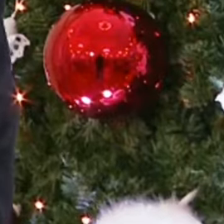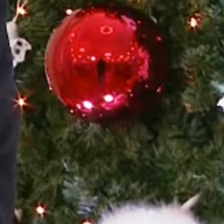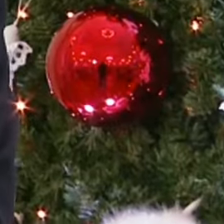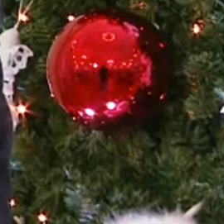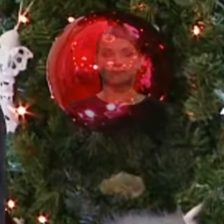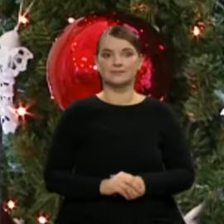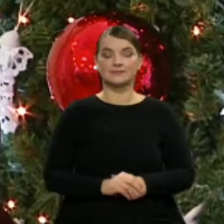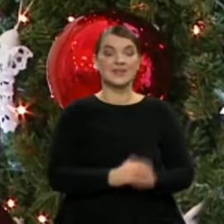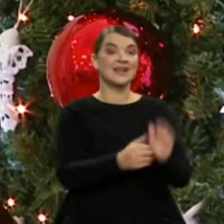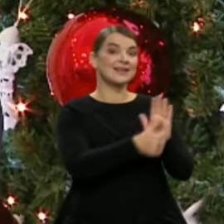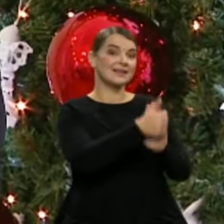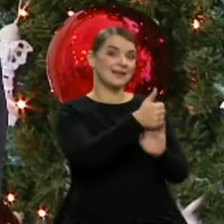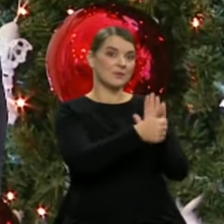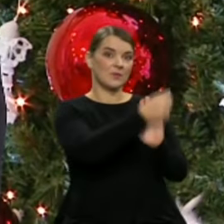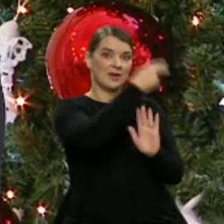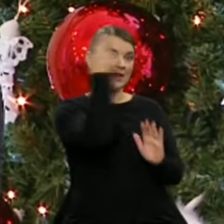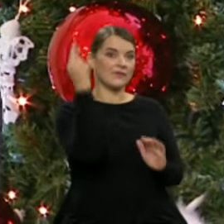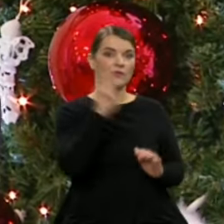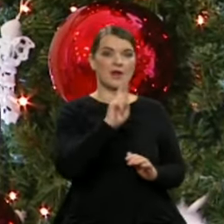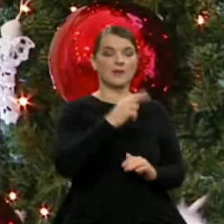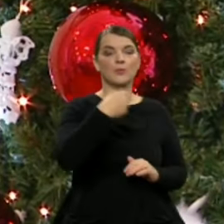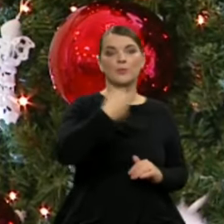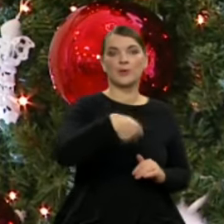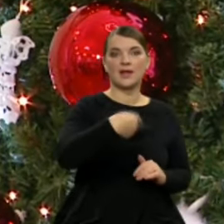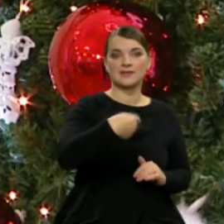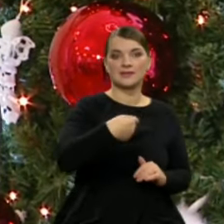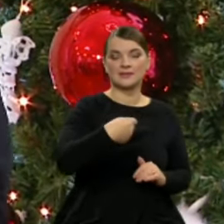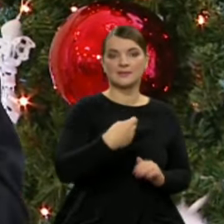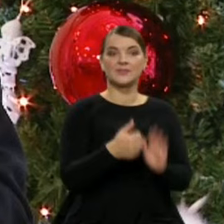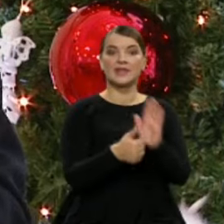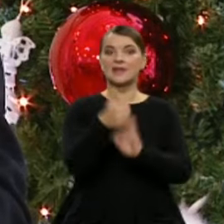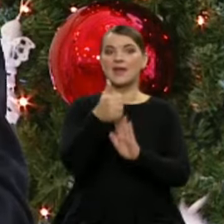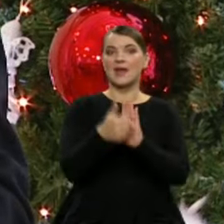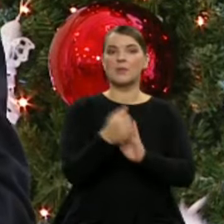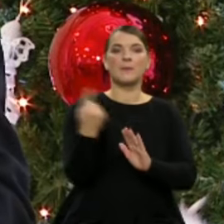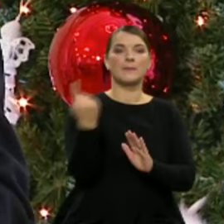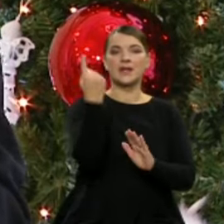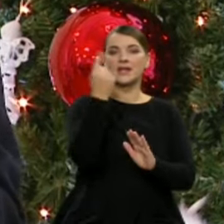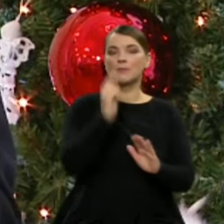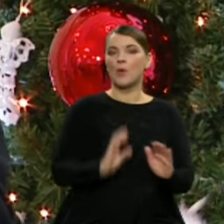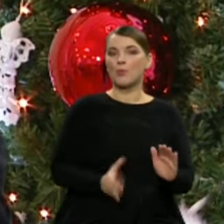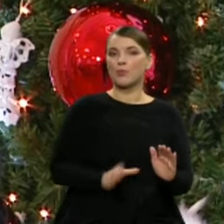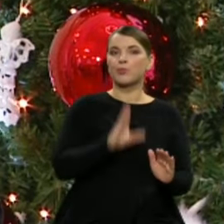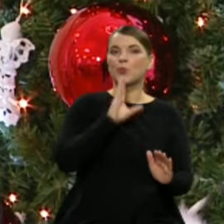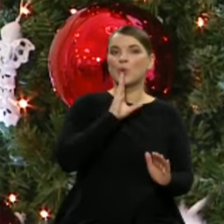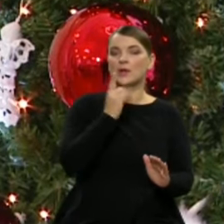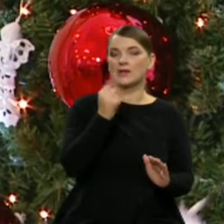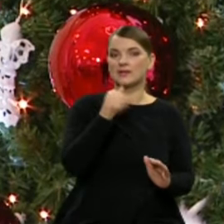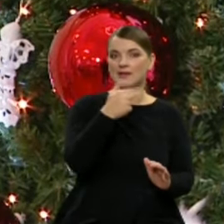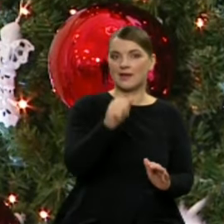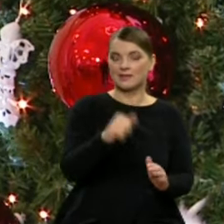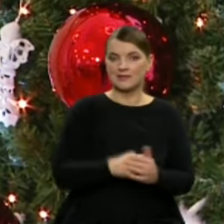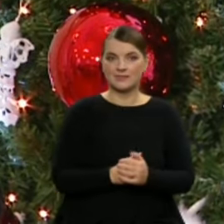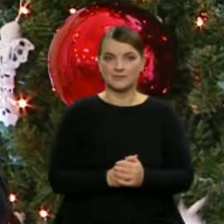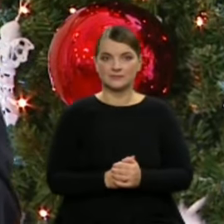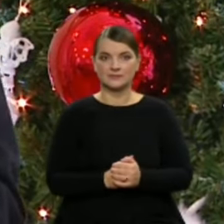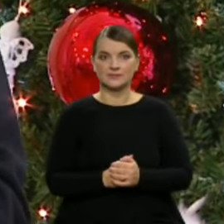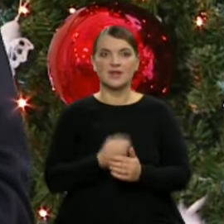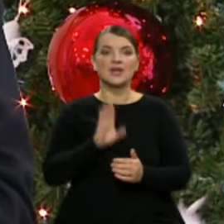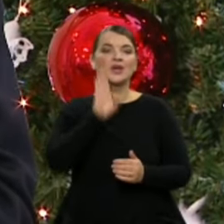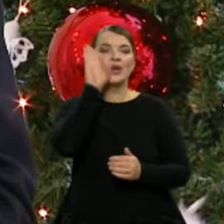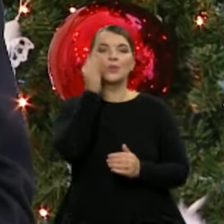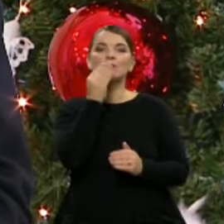Jūsų ekscelencija Lietuvos Respublikos prezidente, gerbiama pirmoji ponė Diana, gerbiami maldos